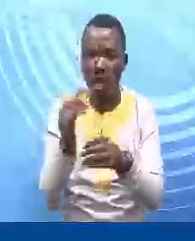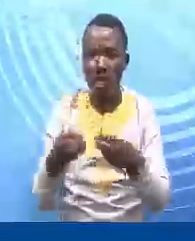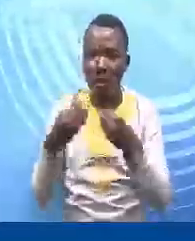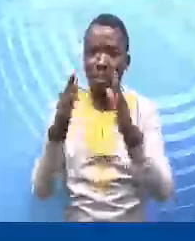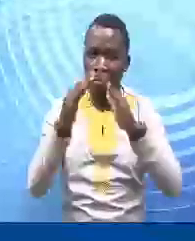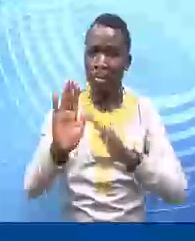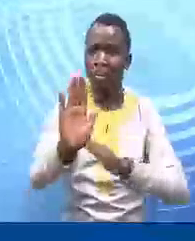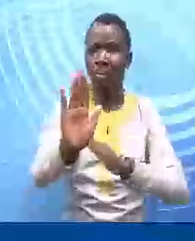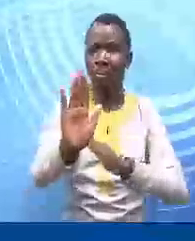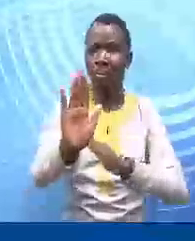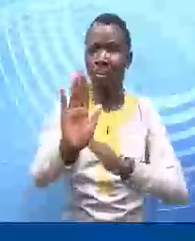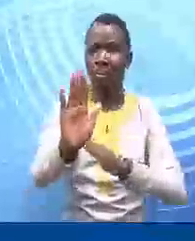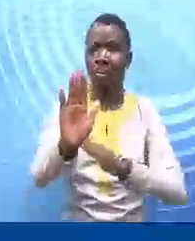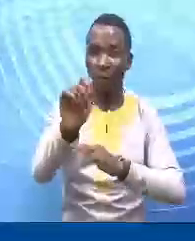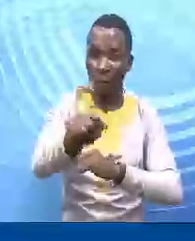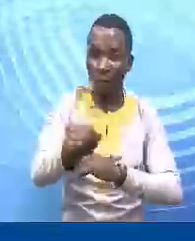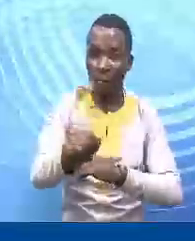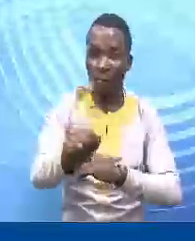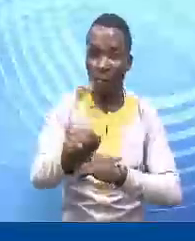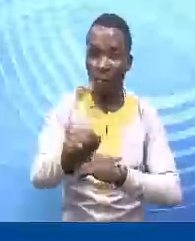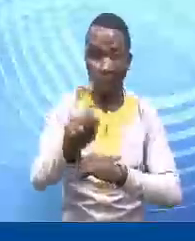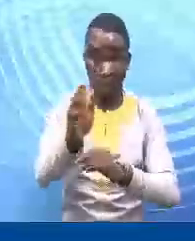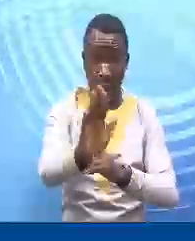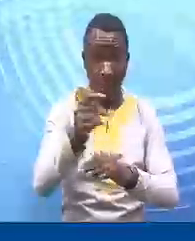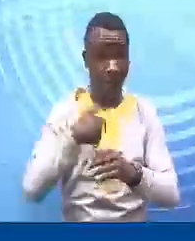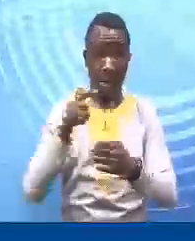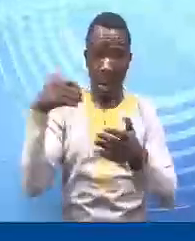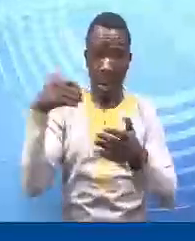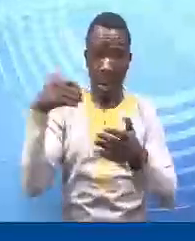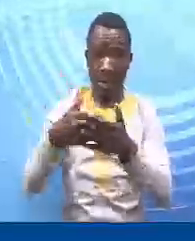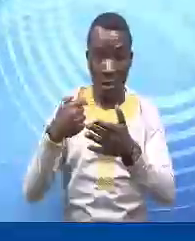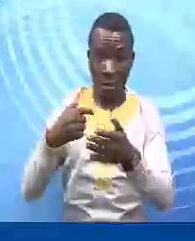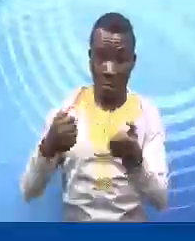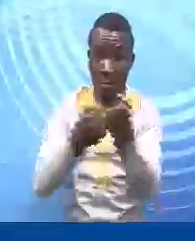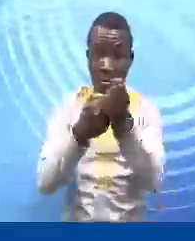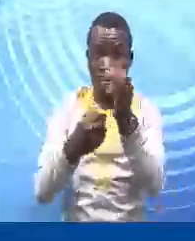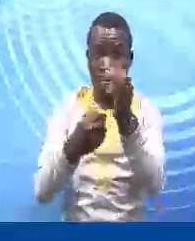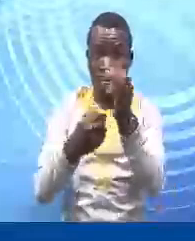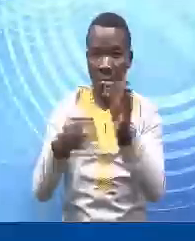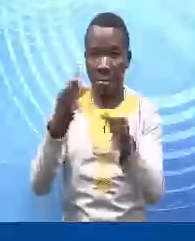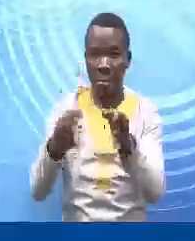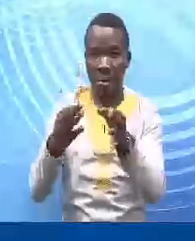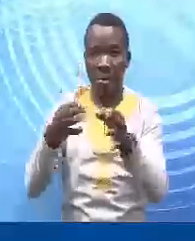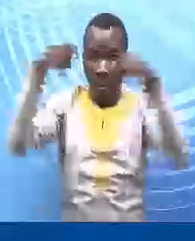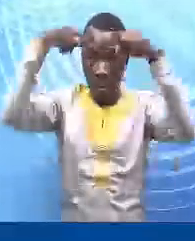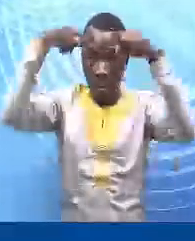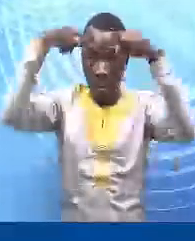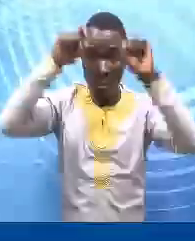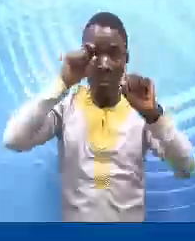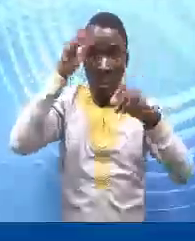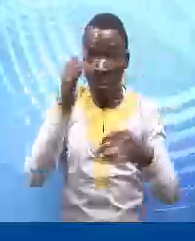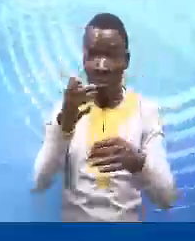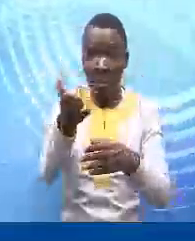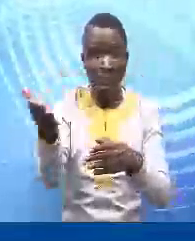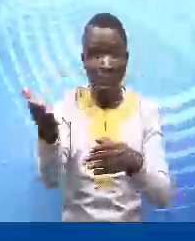inzu biragerayo nanjye nzajya kumuburanirayo ni rwose kwa Kagame none se si